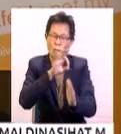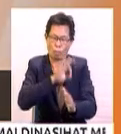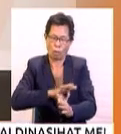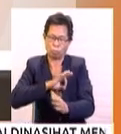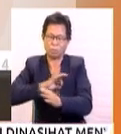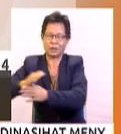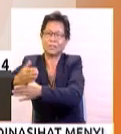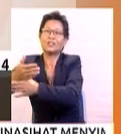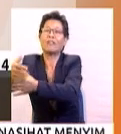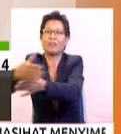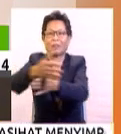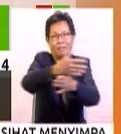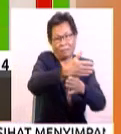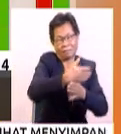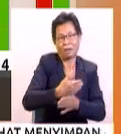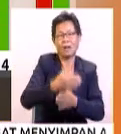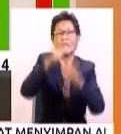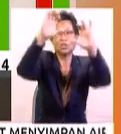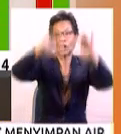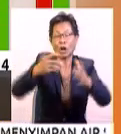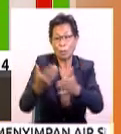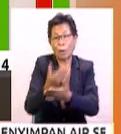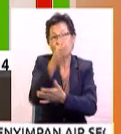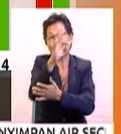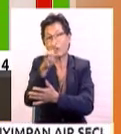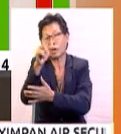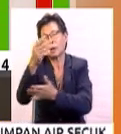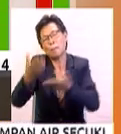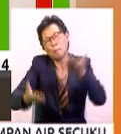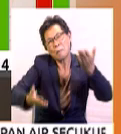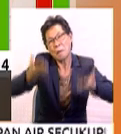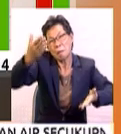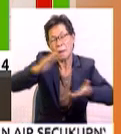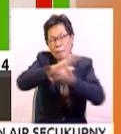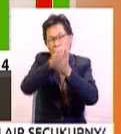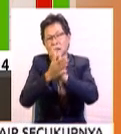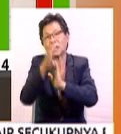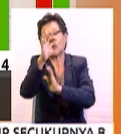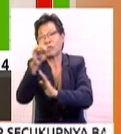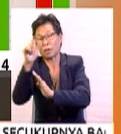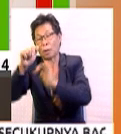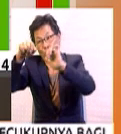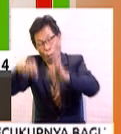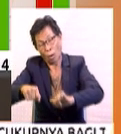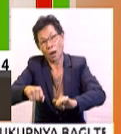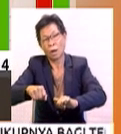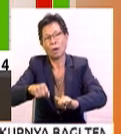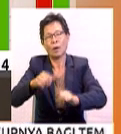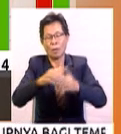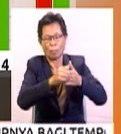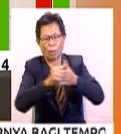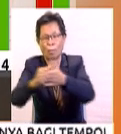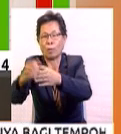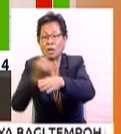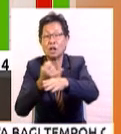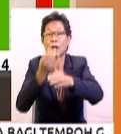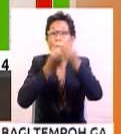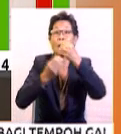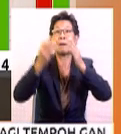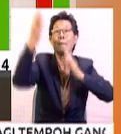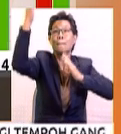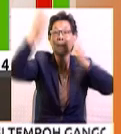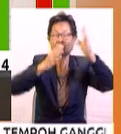lah. Model baru Felda juga dijangka mampu menjadikan Felda sebagai pemacu industri makanan